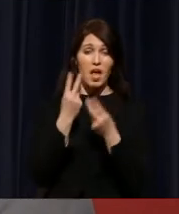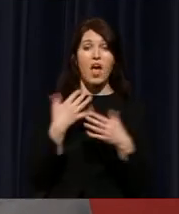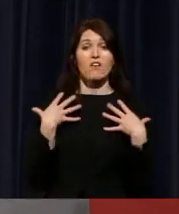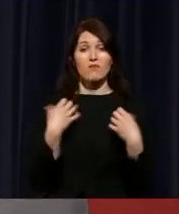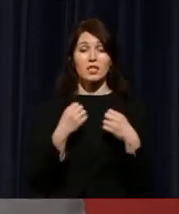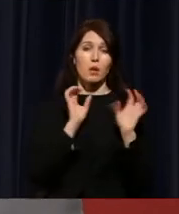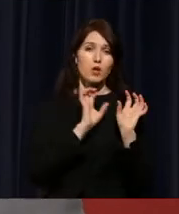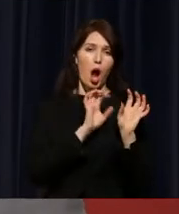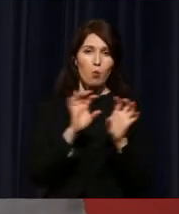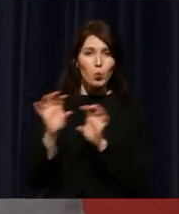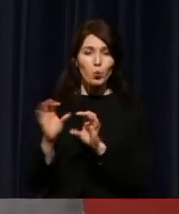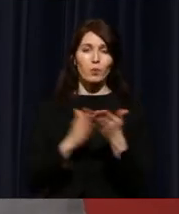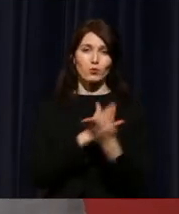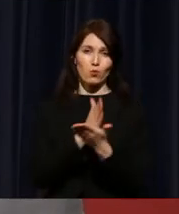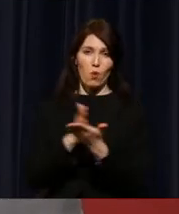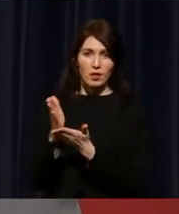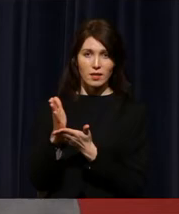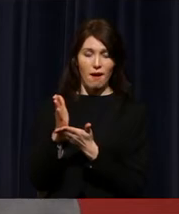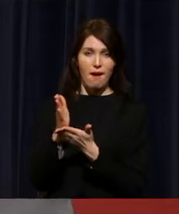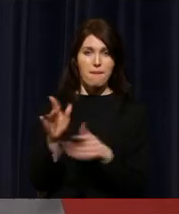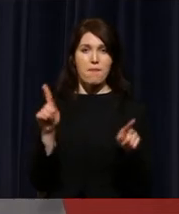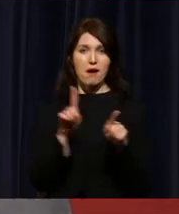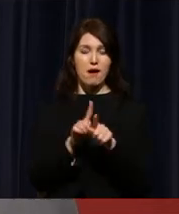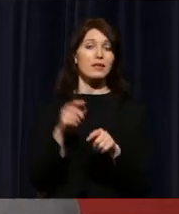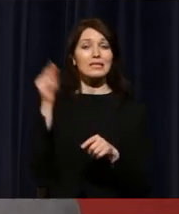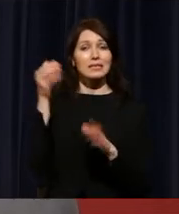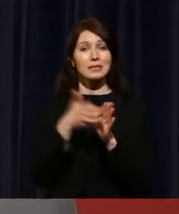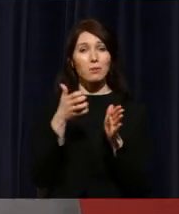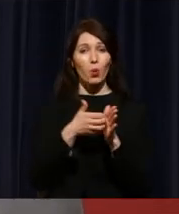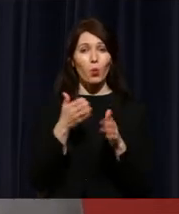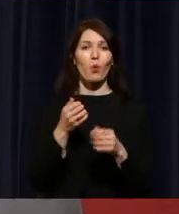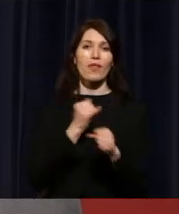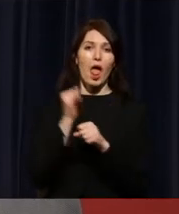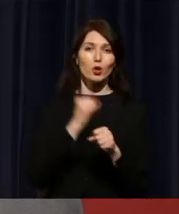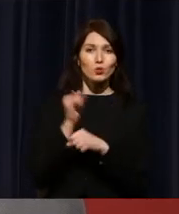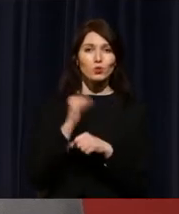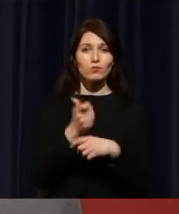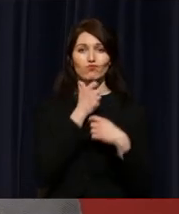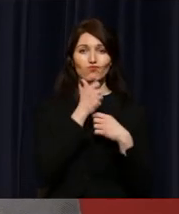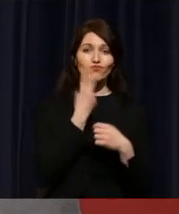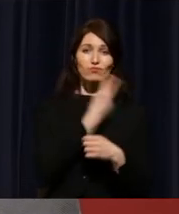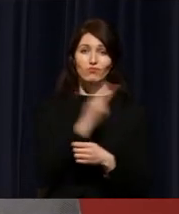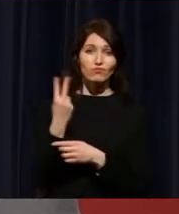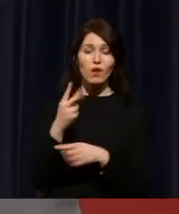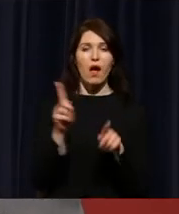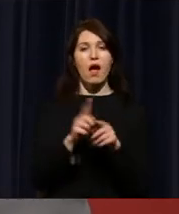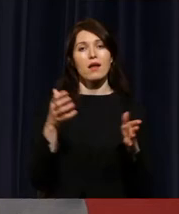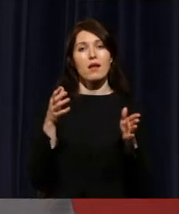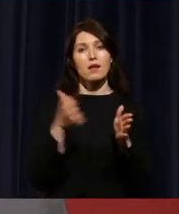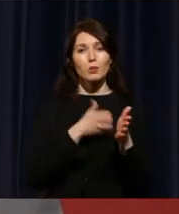veselības aprūpes nozarēm, gan izmantojot šo te ekskursiju iespēju, gan